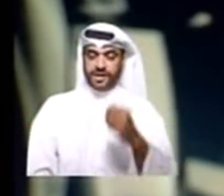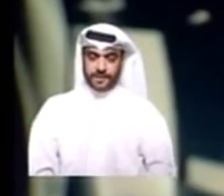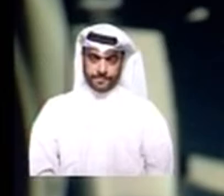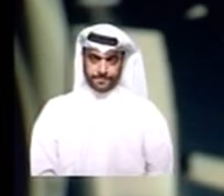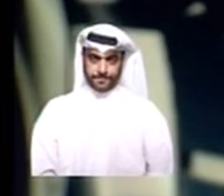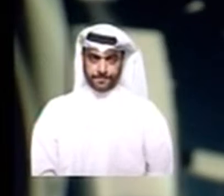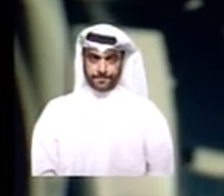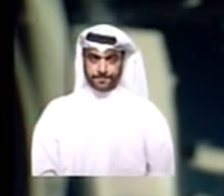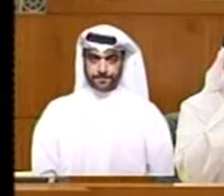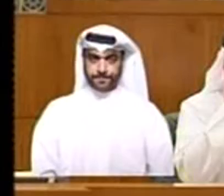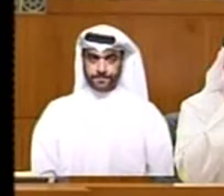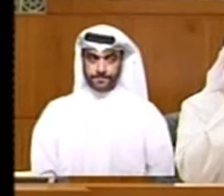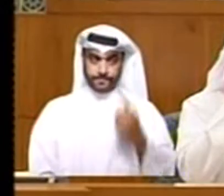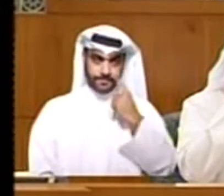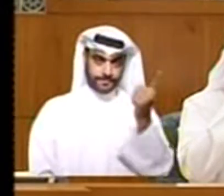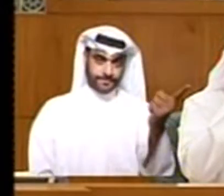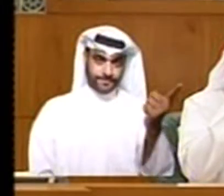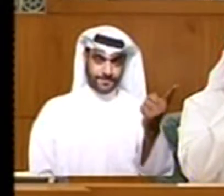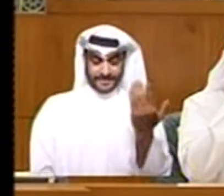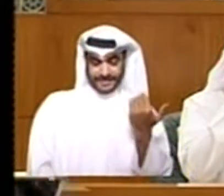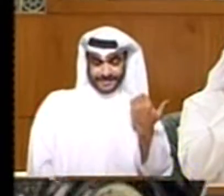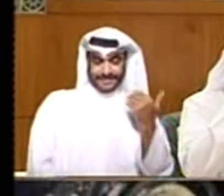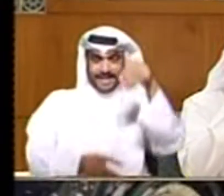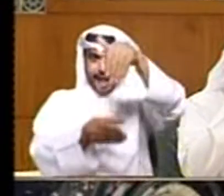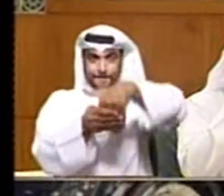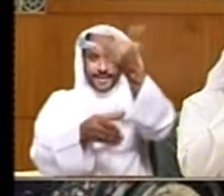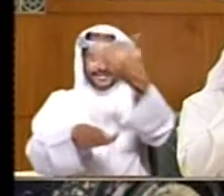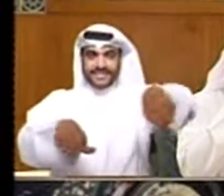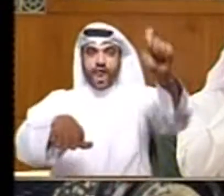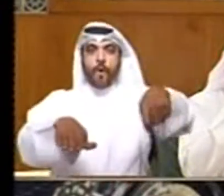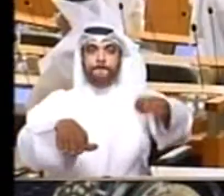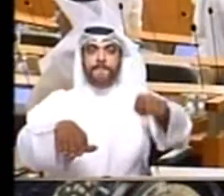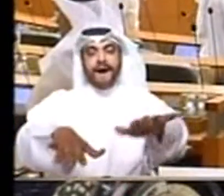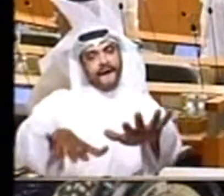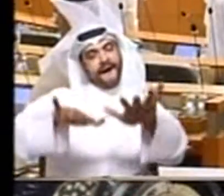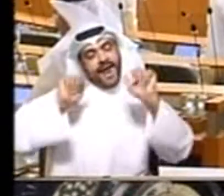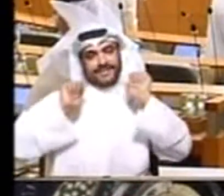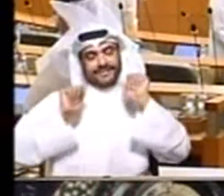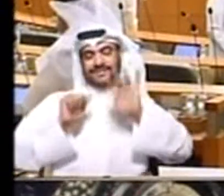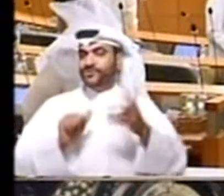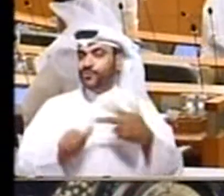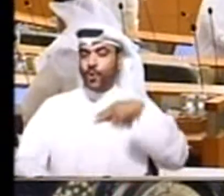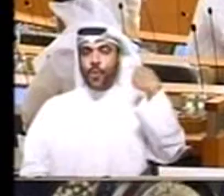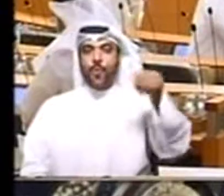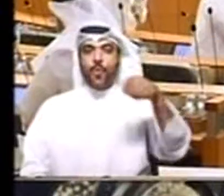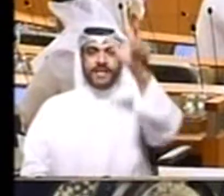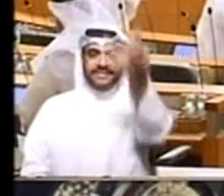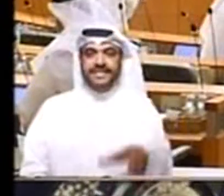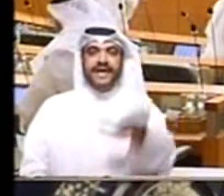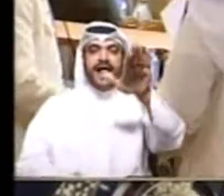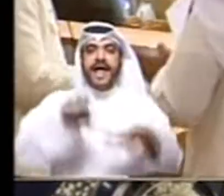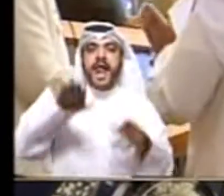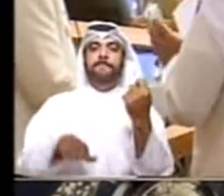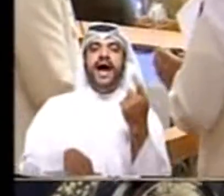الجلسة. انتهى مجلس الأمة من مناقشة الاستجواب الموجه إلى وزير المالية الدكتور نايف الحجرف